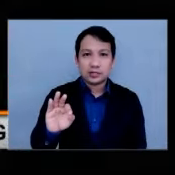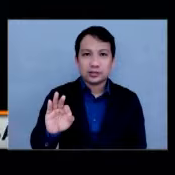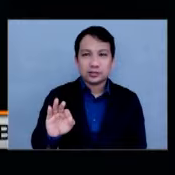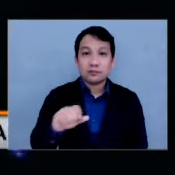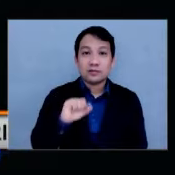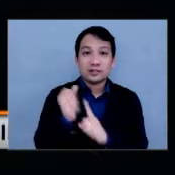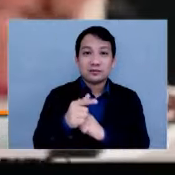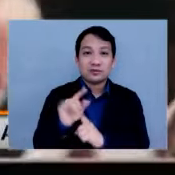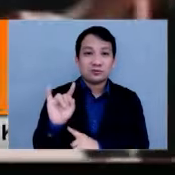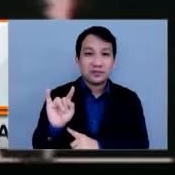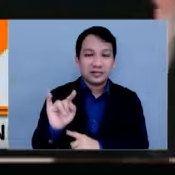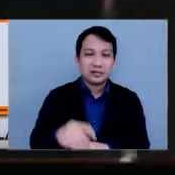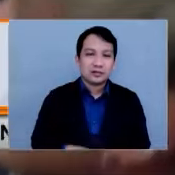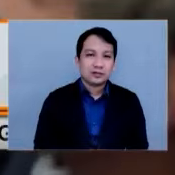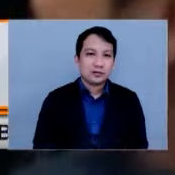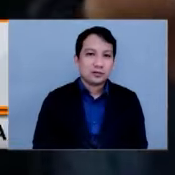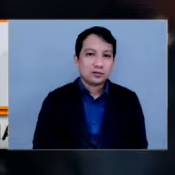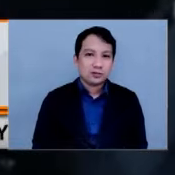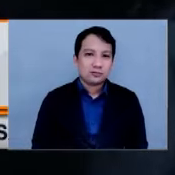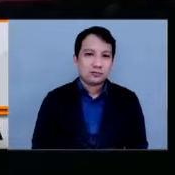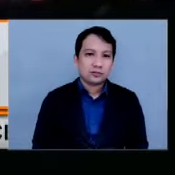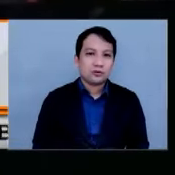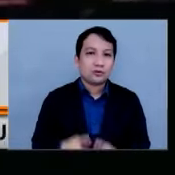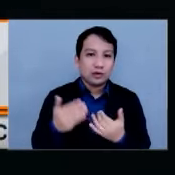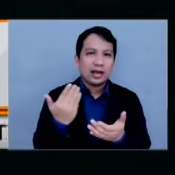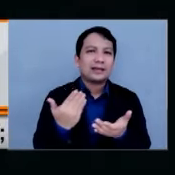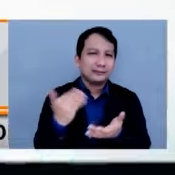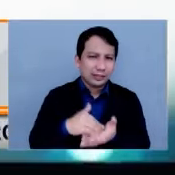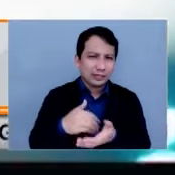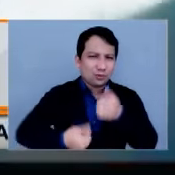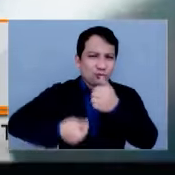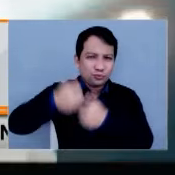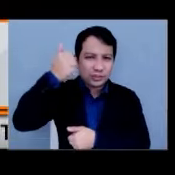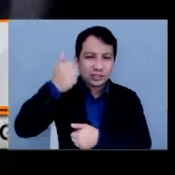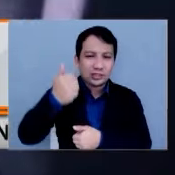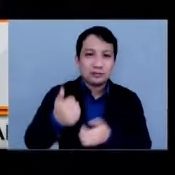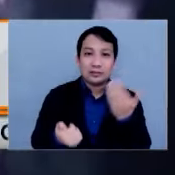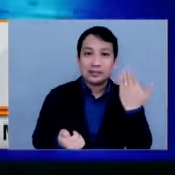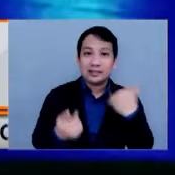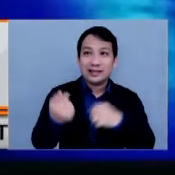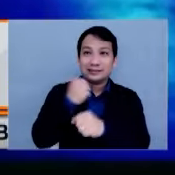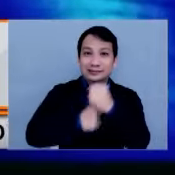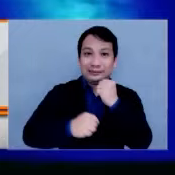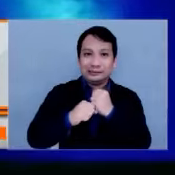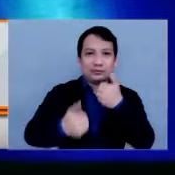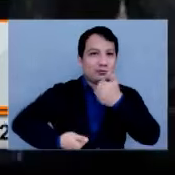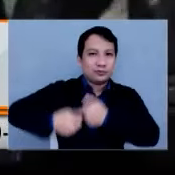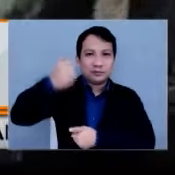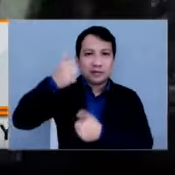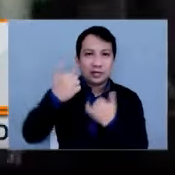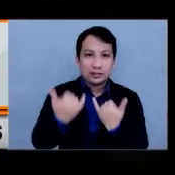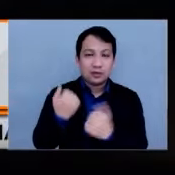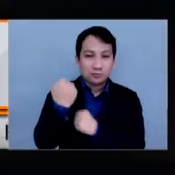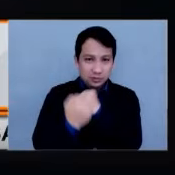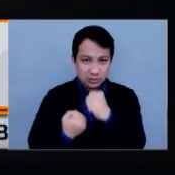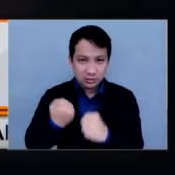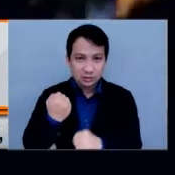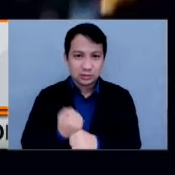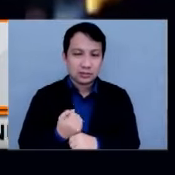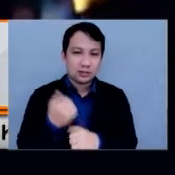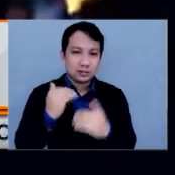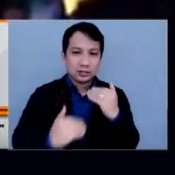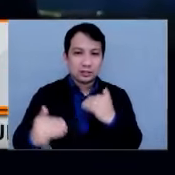media. Back-to-back win ito para sa 18 matapos manalo rin last year. Ngayon pong taon, naungusan ng 18